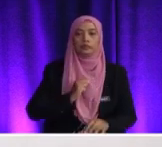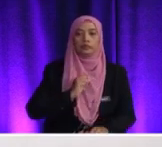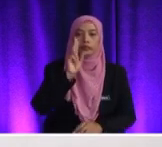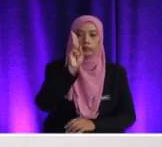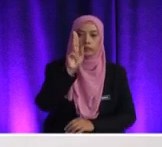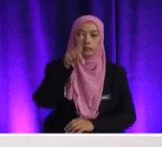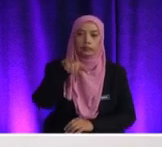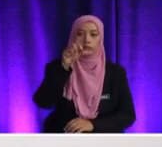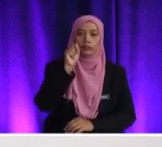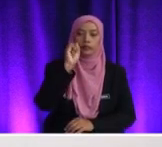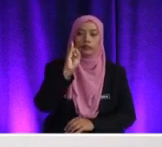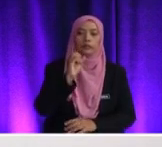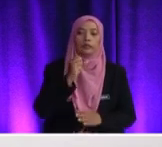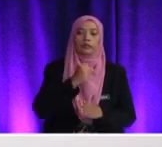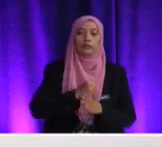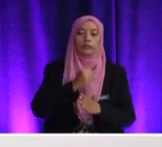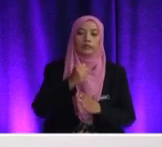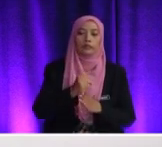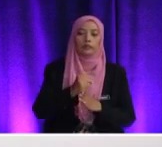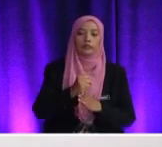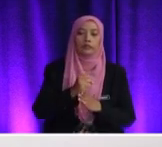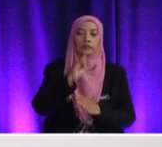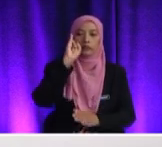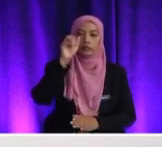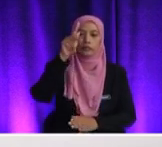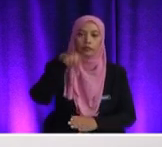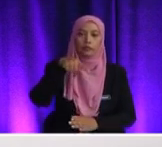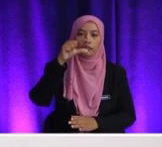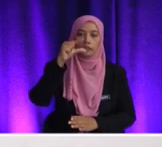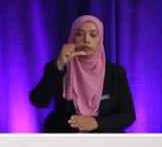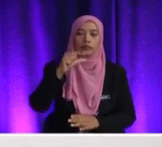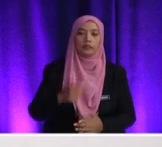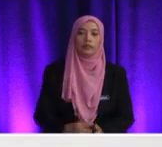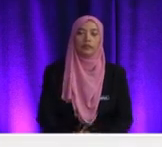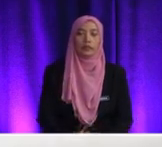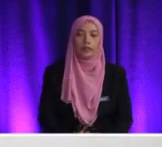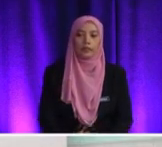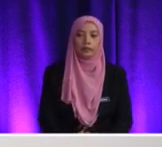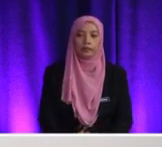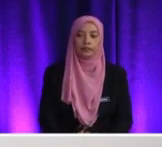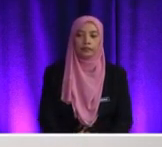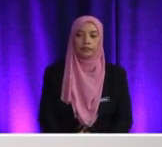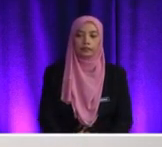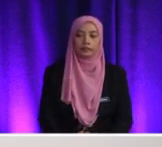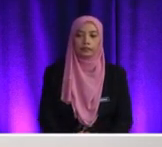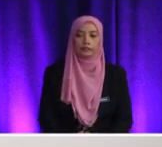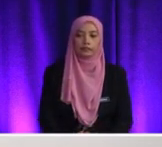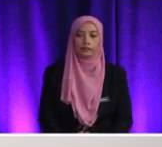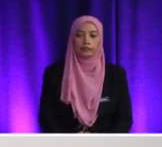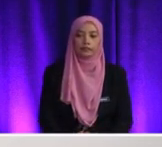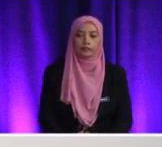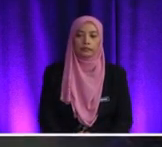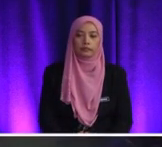Ini mesti yang menawarkan susu pegunungan ataupun saya memohon masuk ke institusi pendidikan guru